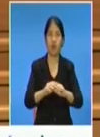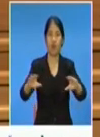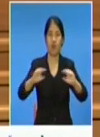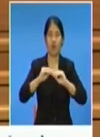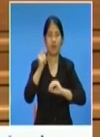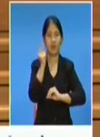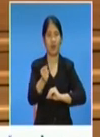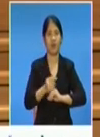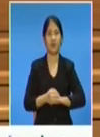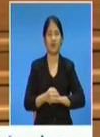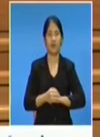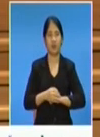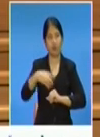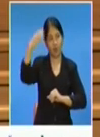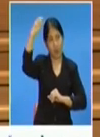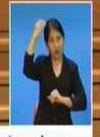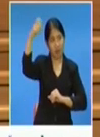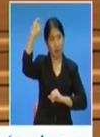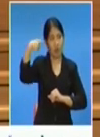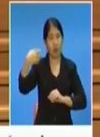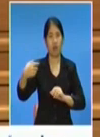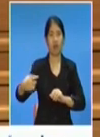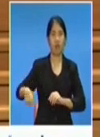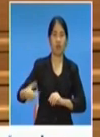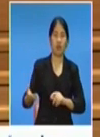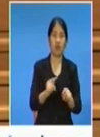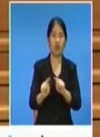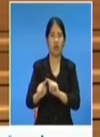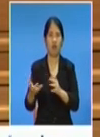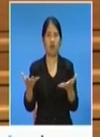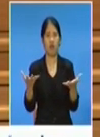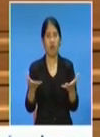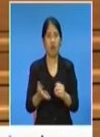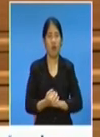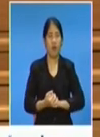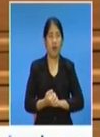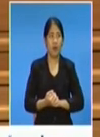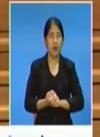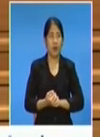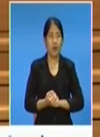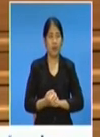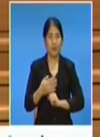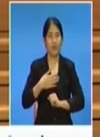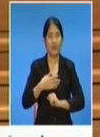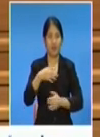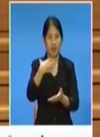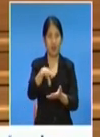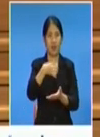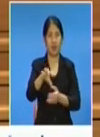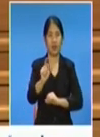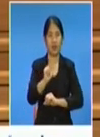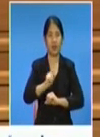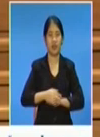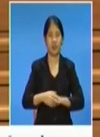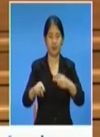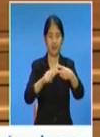ปใช้ของลาวของพม่าของเขมรเนี่ยอะไรก็ไม่รู้จนถึงขนาดนั้นมีจริงๆเดี๋ยวผมจะเล่าให้ฟังนะในประเด็น